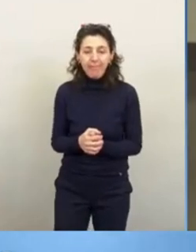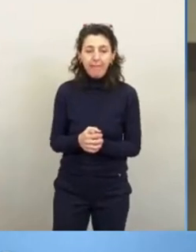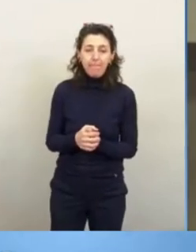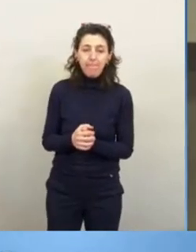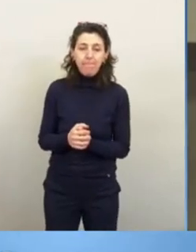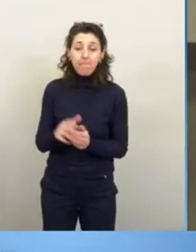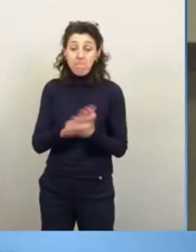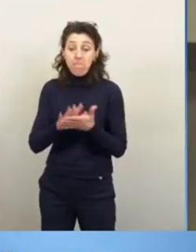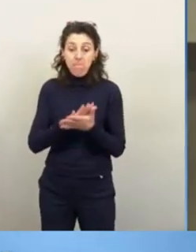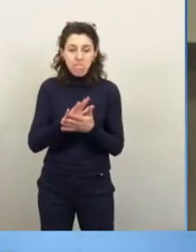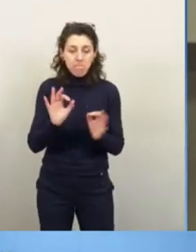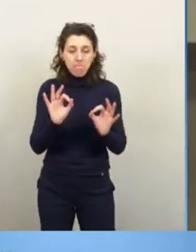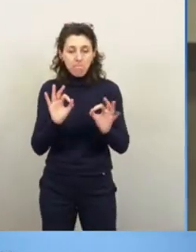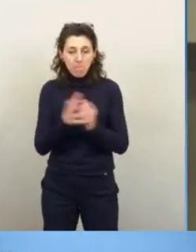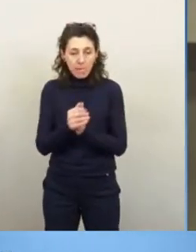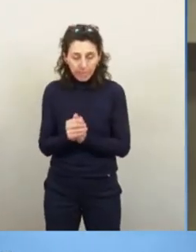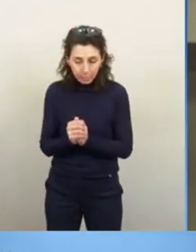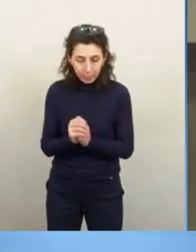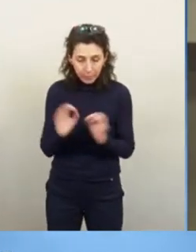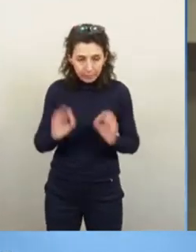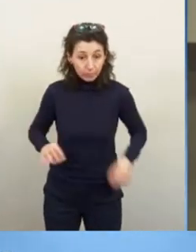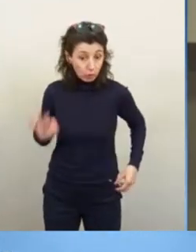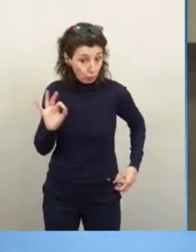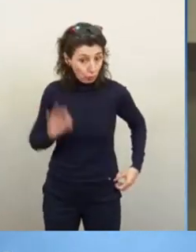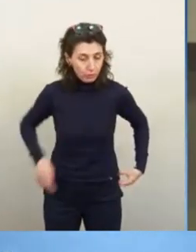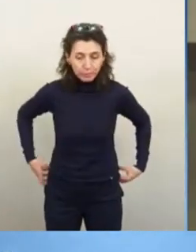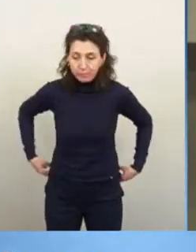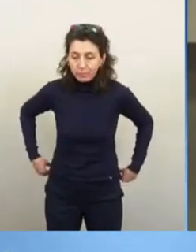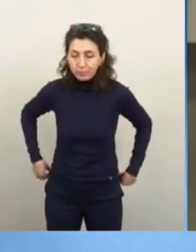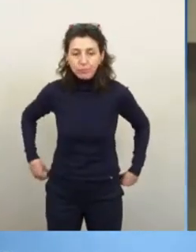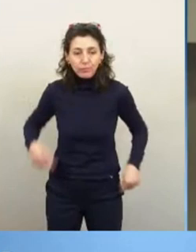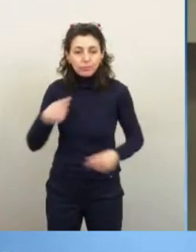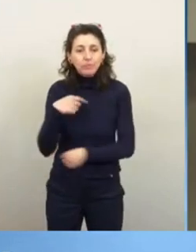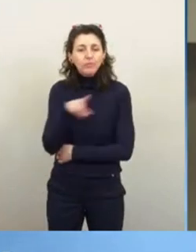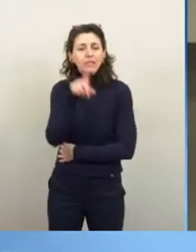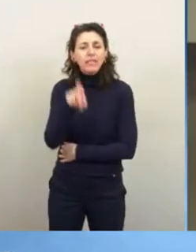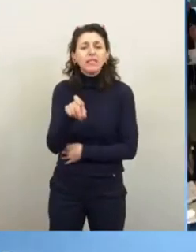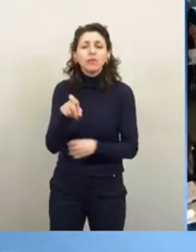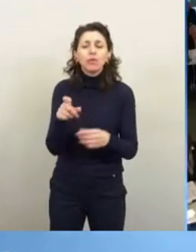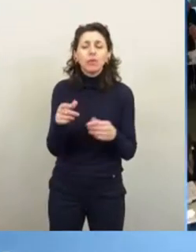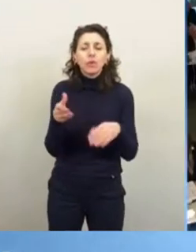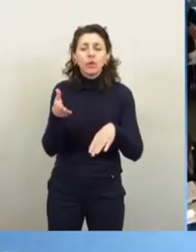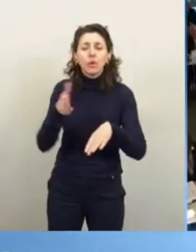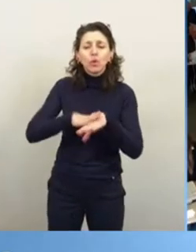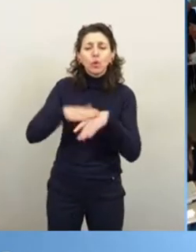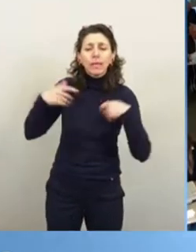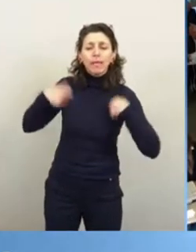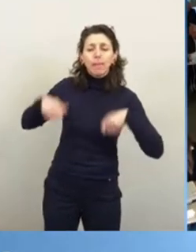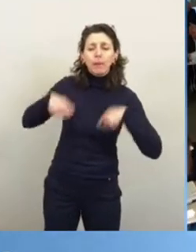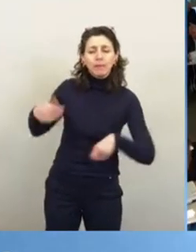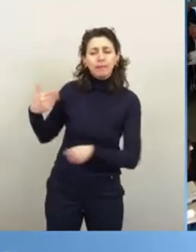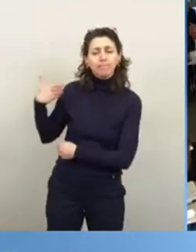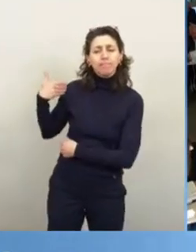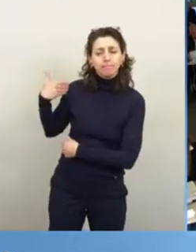excusez-moi alors tout à fait je voulais revenir sur des dépenses que vous avez engagées à